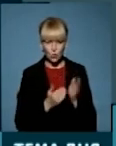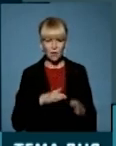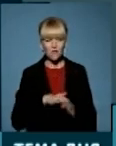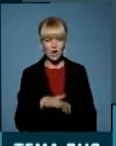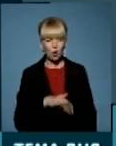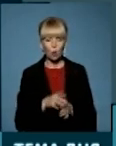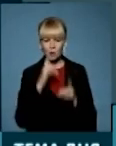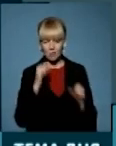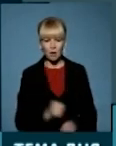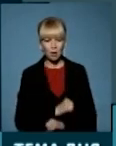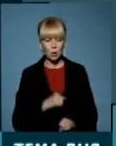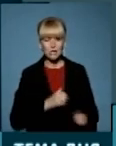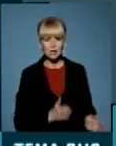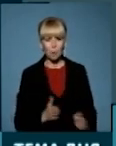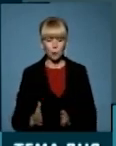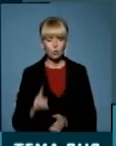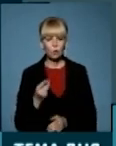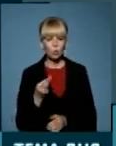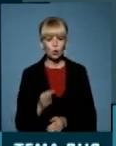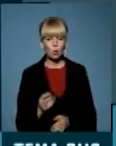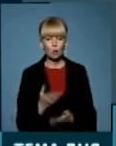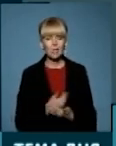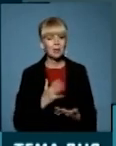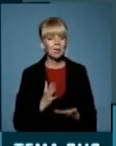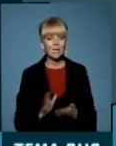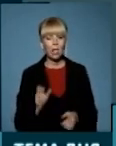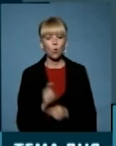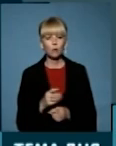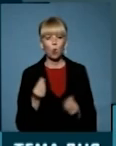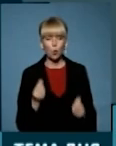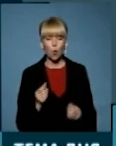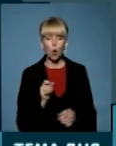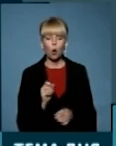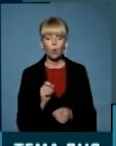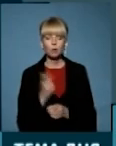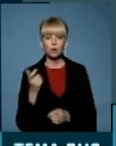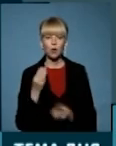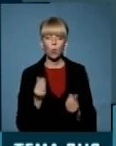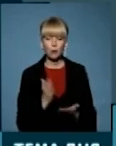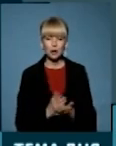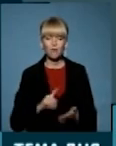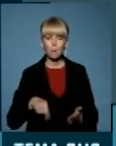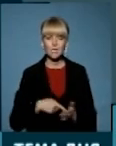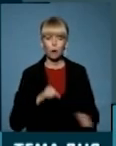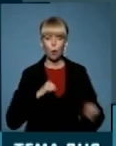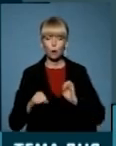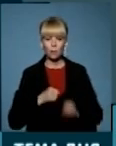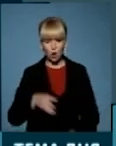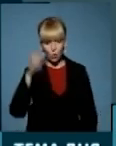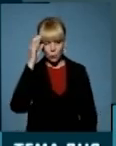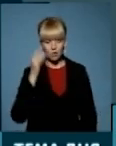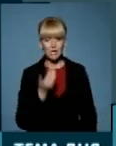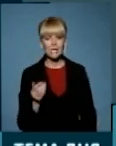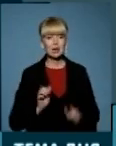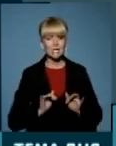виконати неможливо самостійно, тому що ми не є розпорядниками коштів. Розпорядниками коштів є міське управління освіти. Їхні